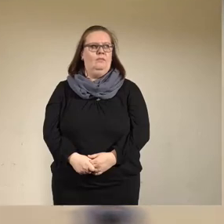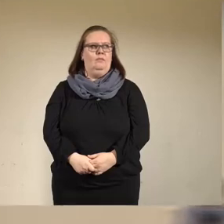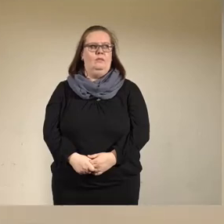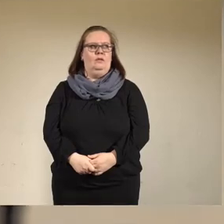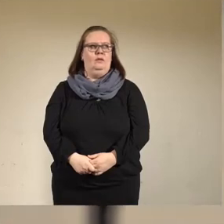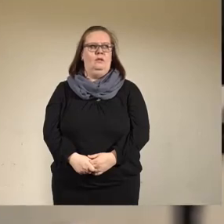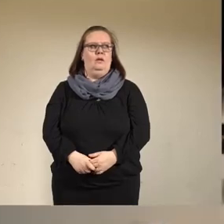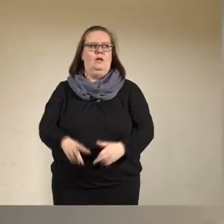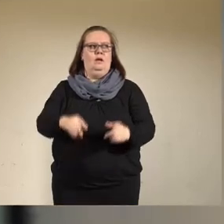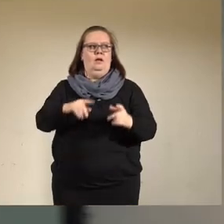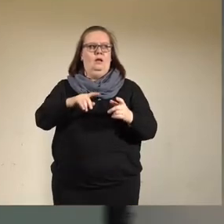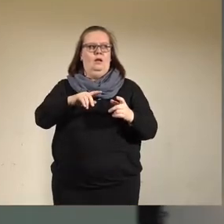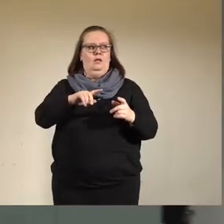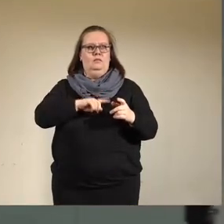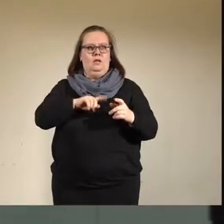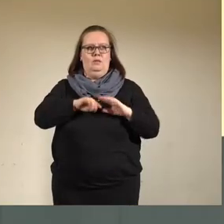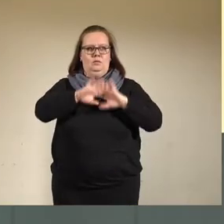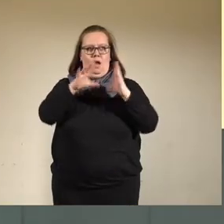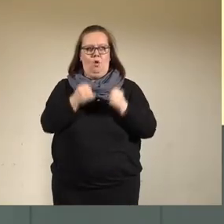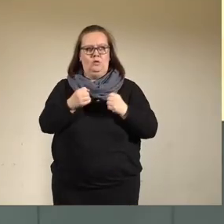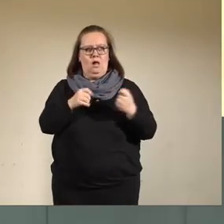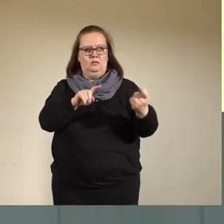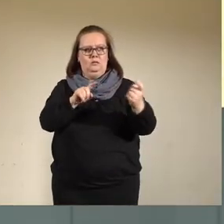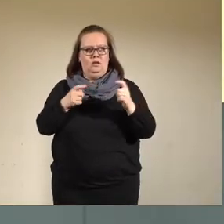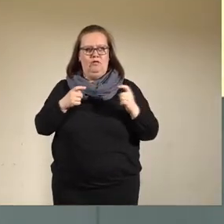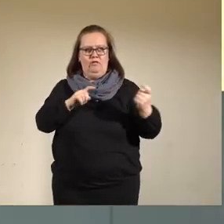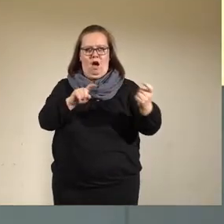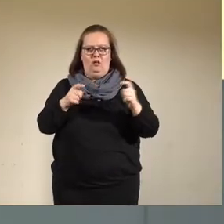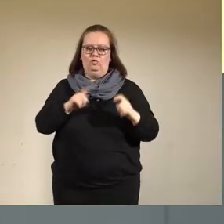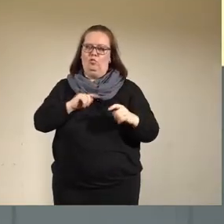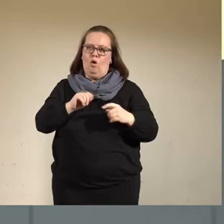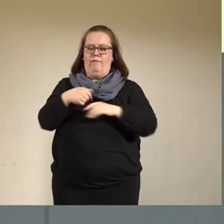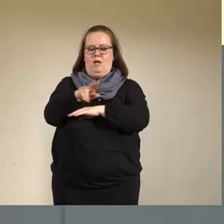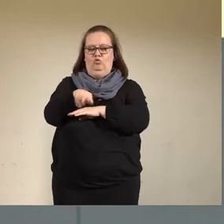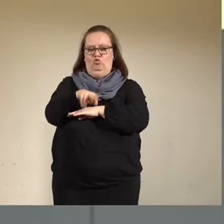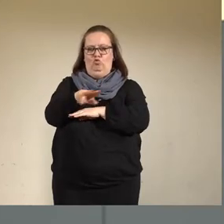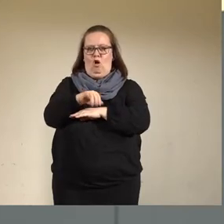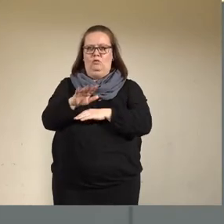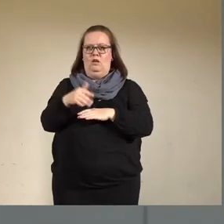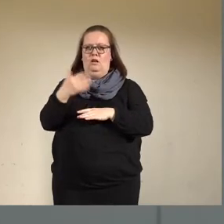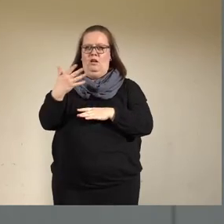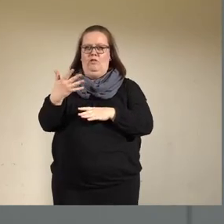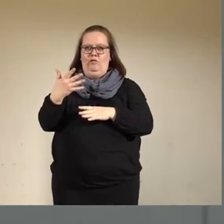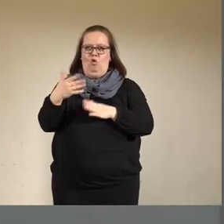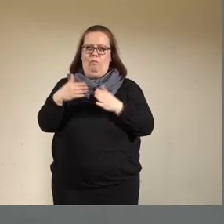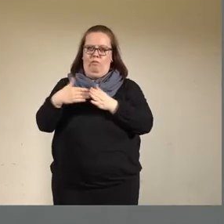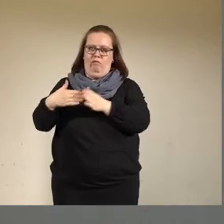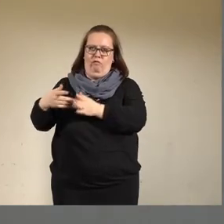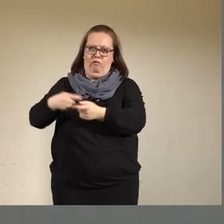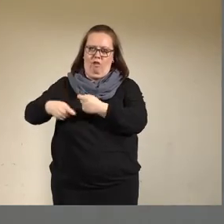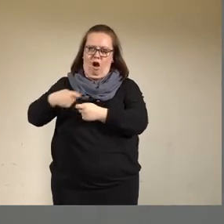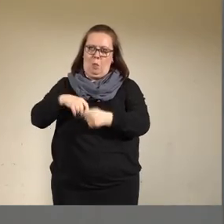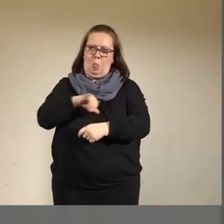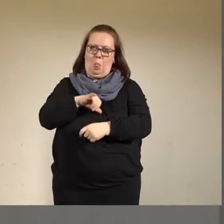ich fand die Haushaltsverhandlungen, an denen wir ja im Wesentlichen nur zugeschaut haben, weil fünf extra verhandelt haben,